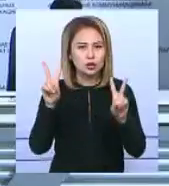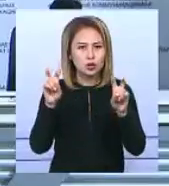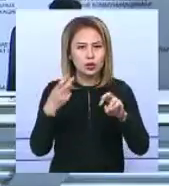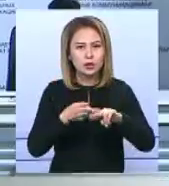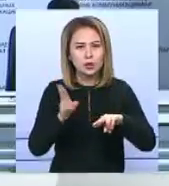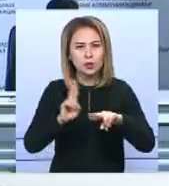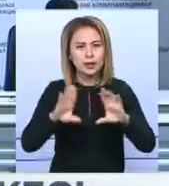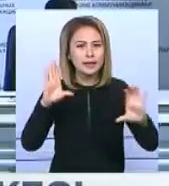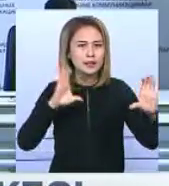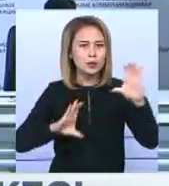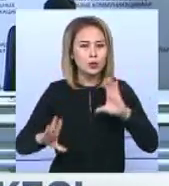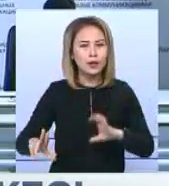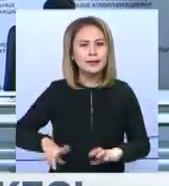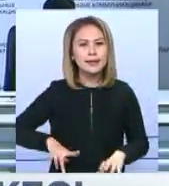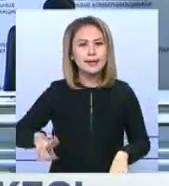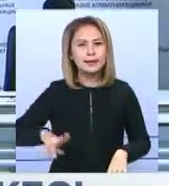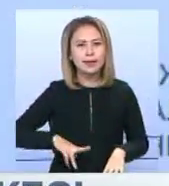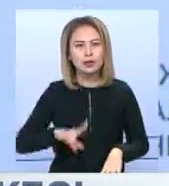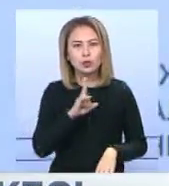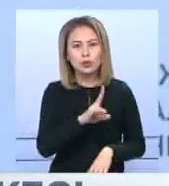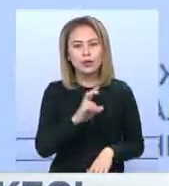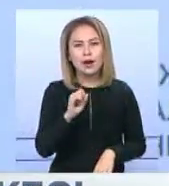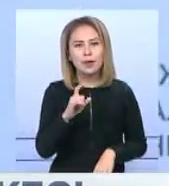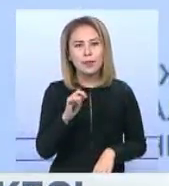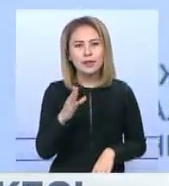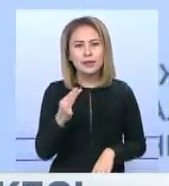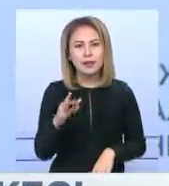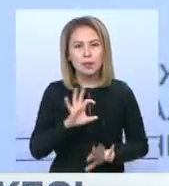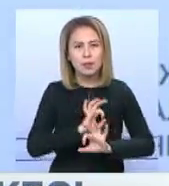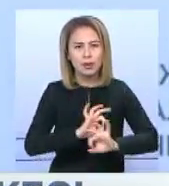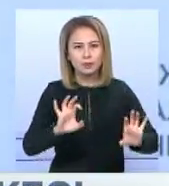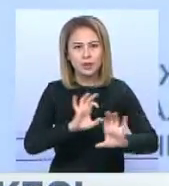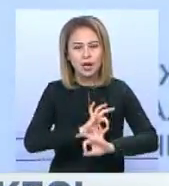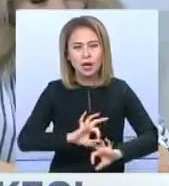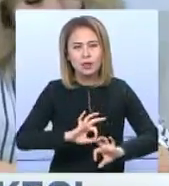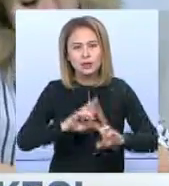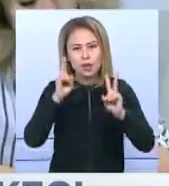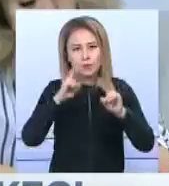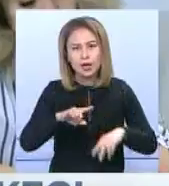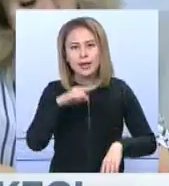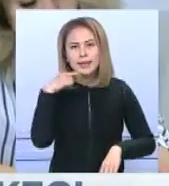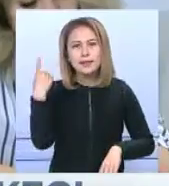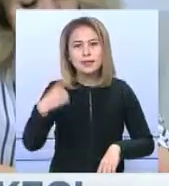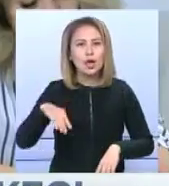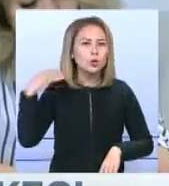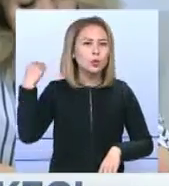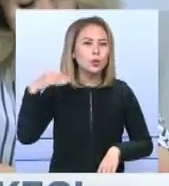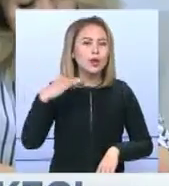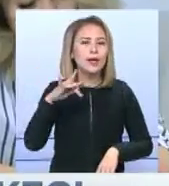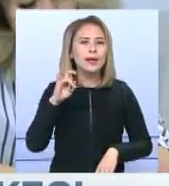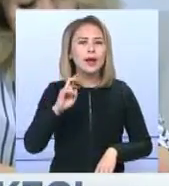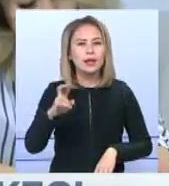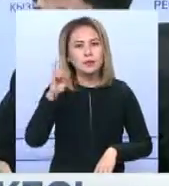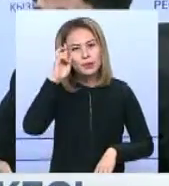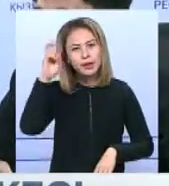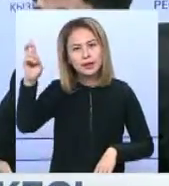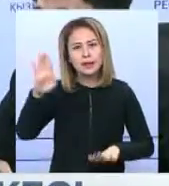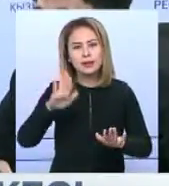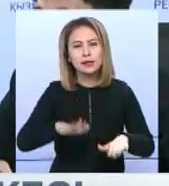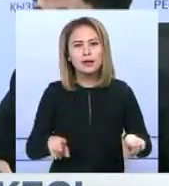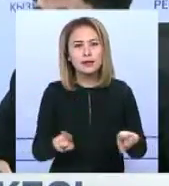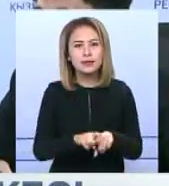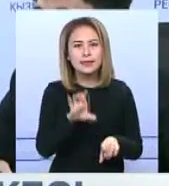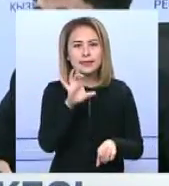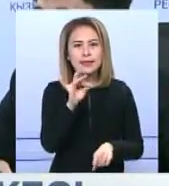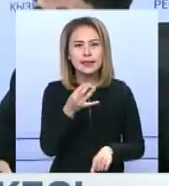Парасат жүйелі зерттеулер институтының директоры Нұрсұлтан Ахмедия хабарлады. Сарапшылар, Ресей, Түркия және Иран